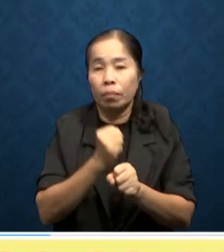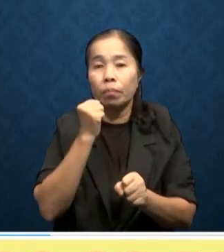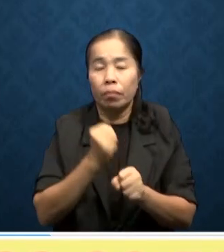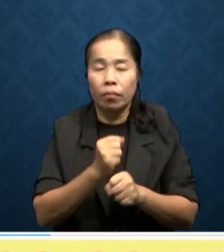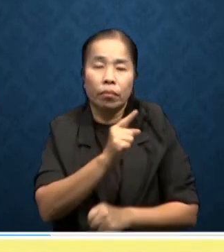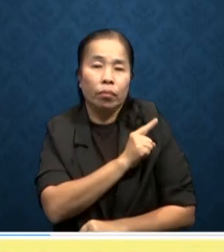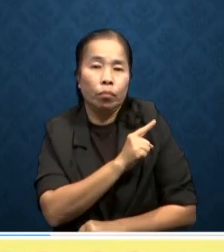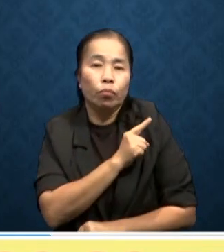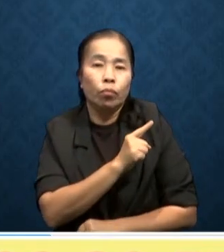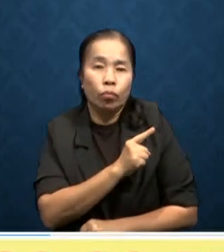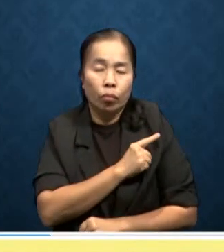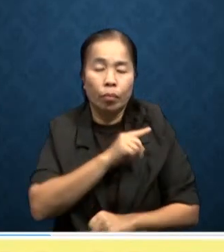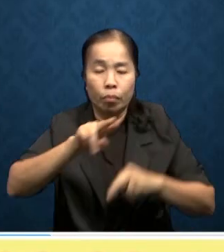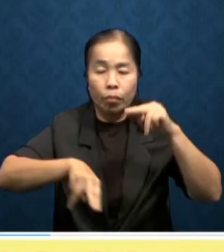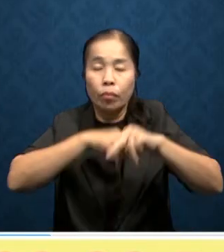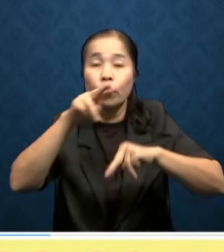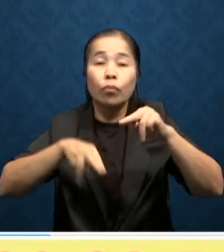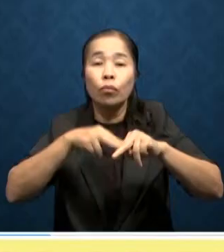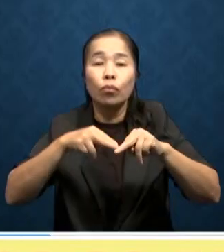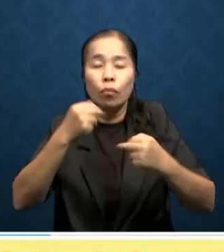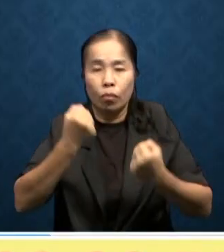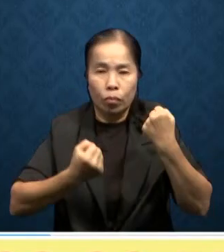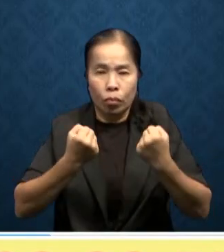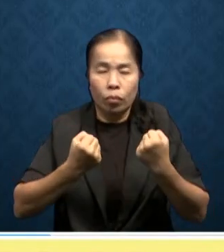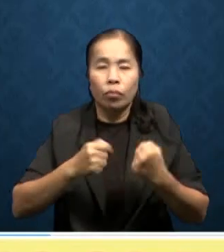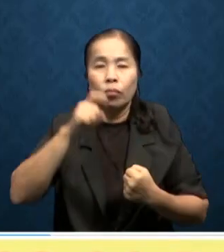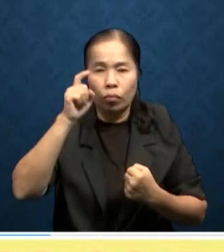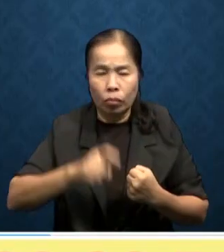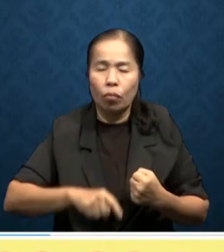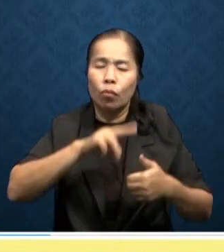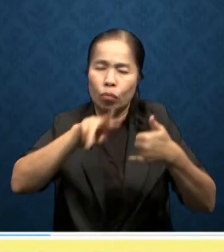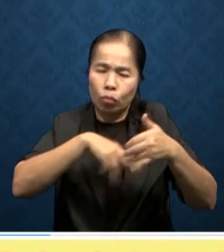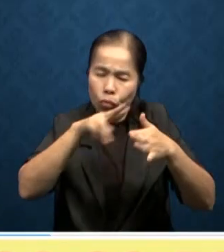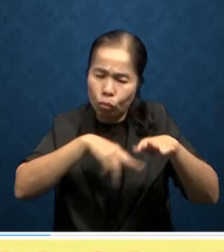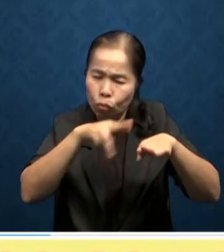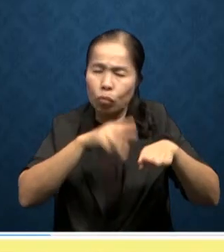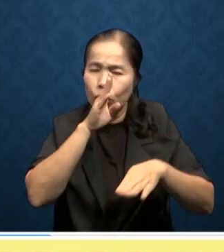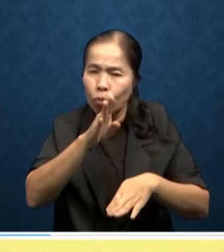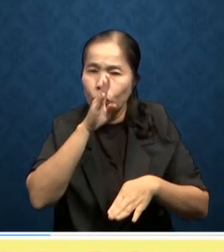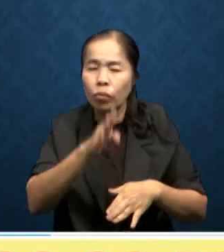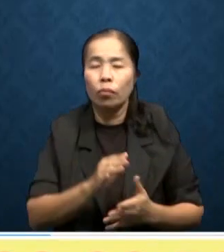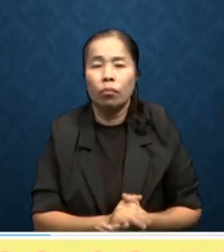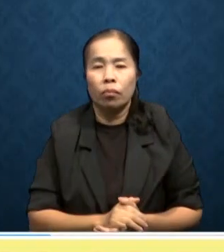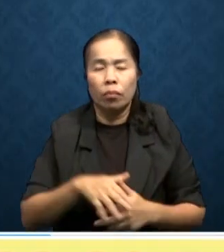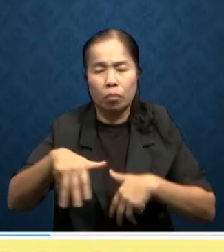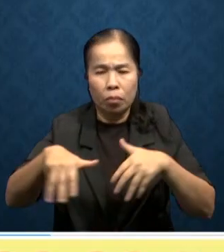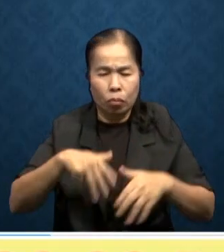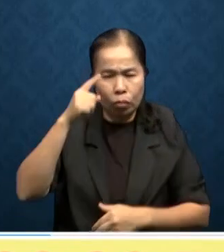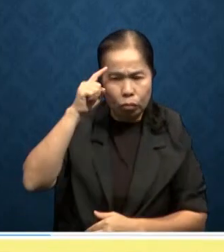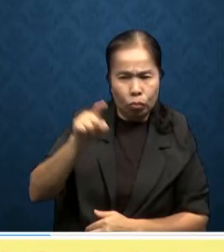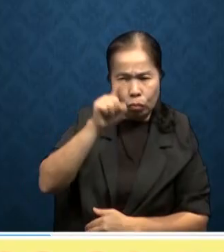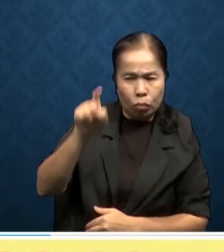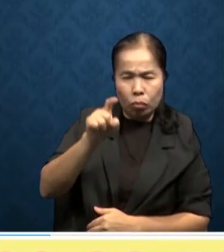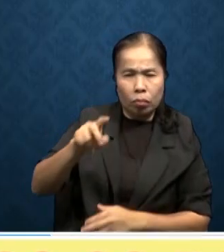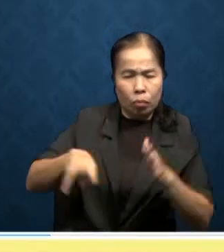เกี่ยวข้องในการตรวจสภาพรถให้ตรวจกันอย่างตรงไปตรงมาอย่าให้ประชาชนต้องมีข้อสงสัยว่า